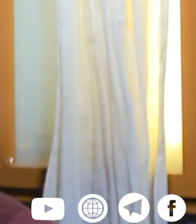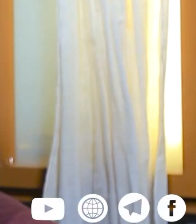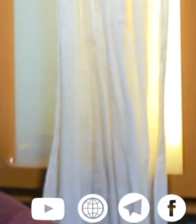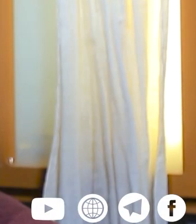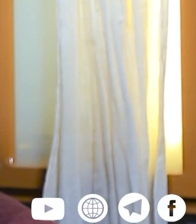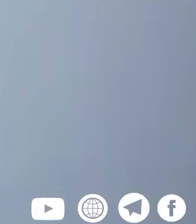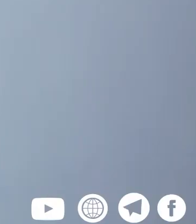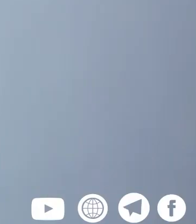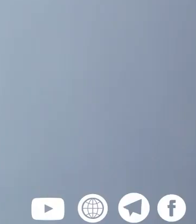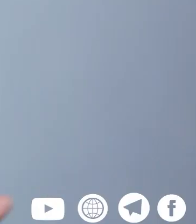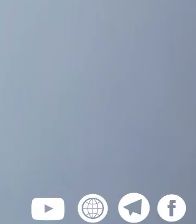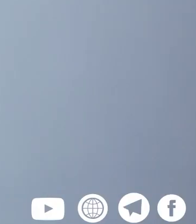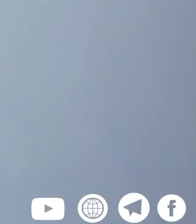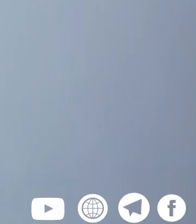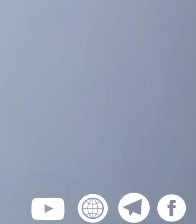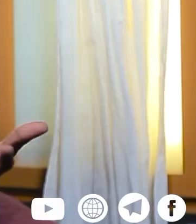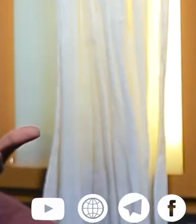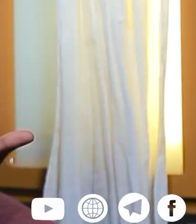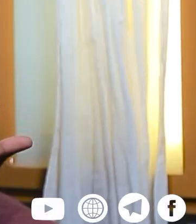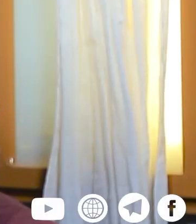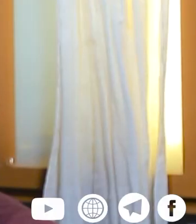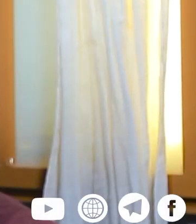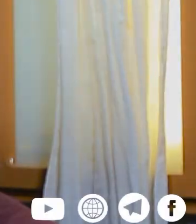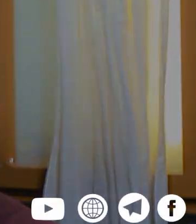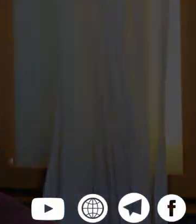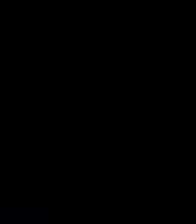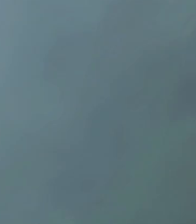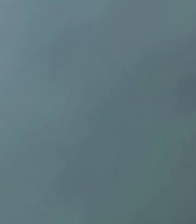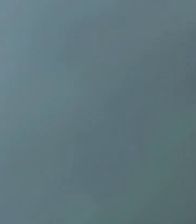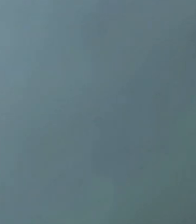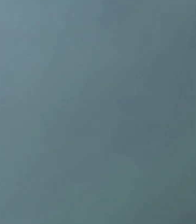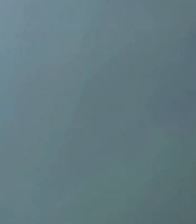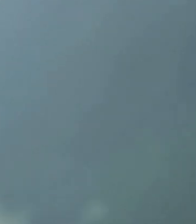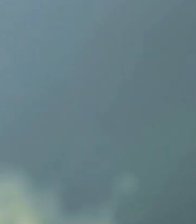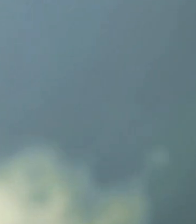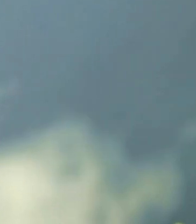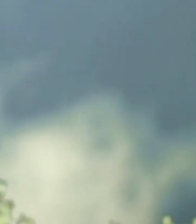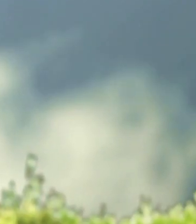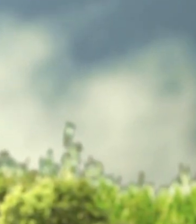ግዴታችንን ልንወጣ እነሆ ብለናችኋል መልካም ቆይታ